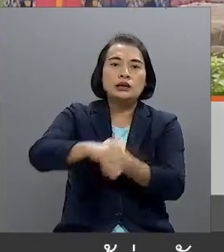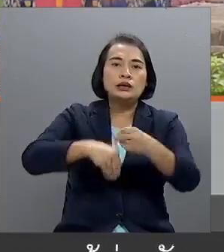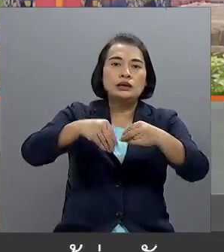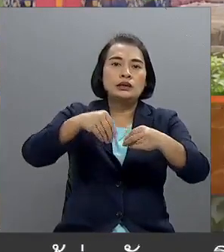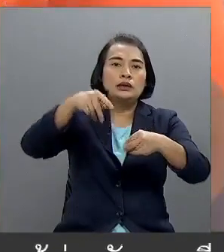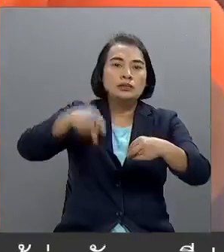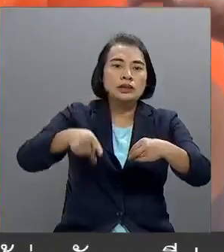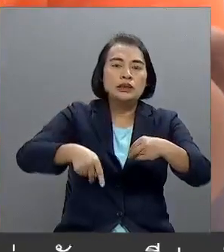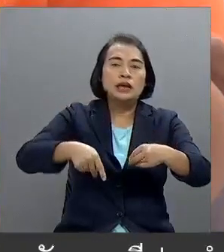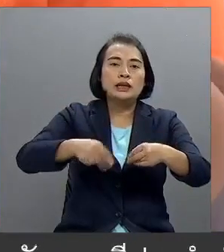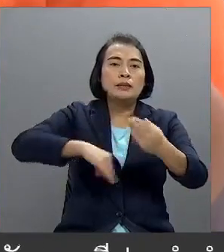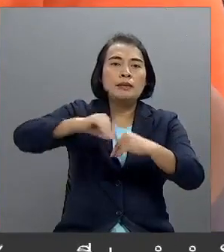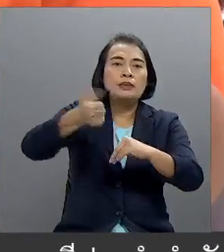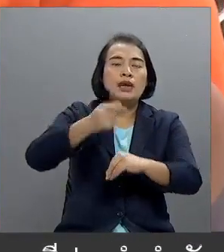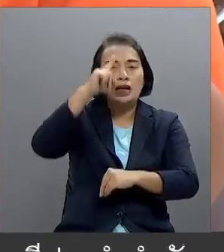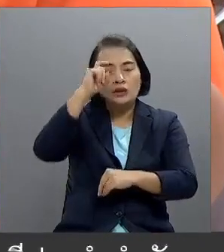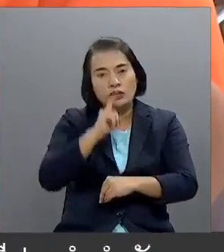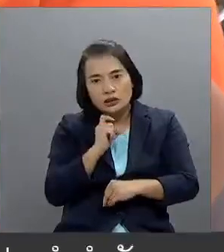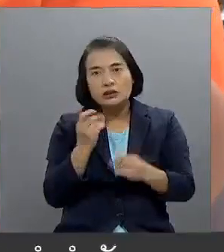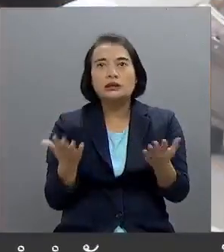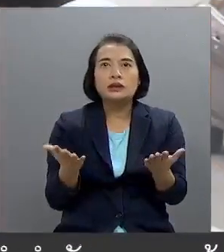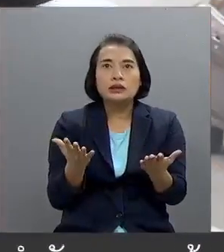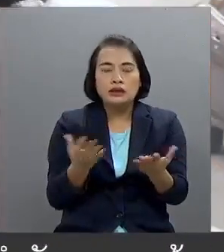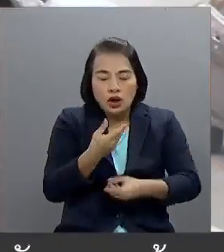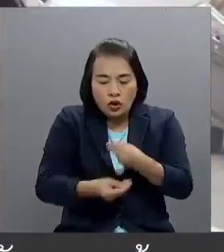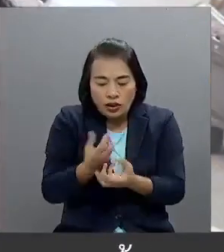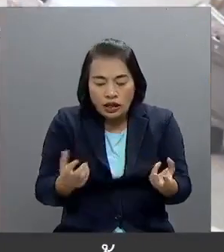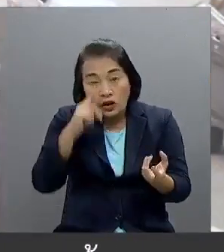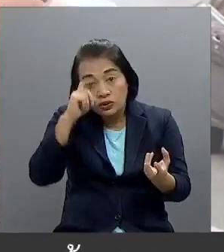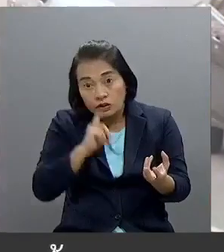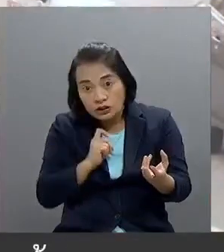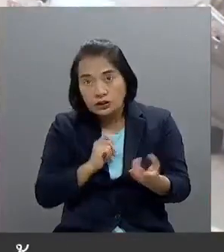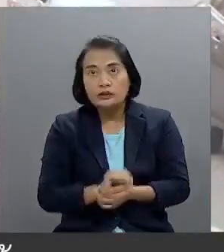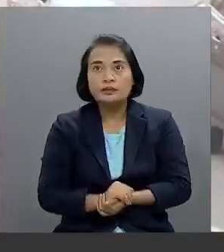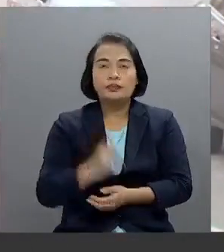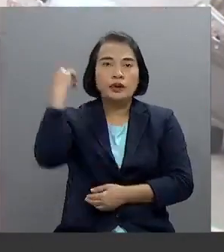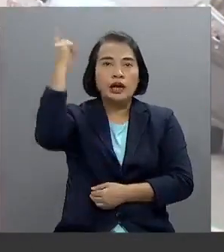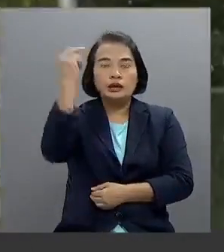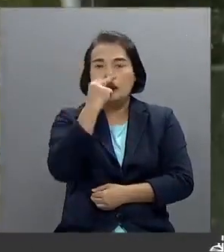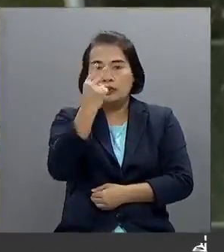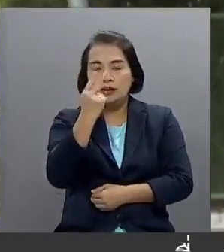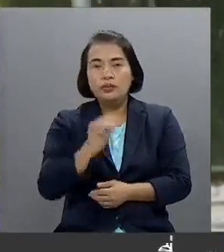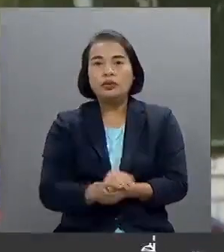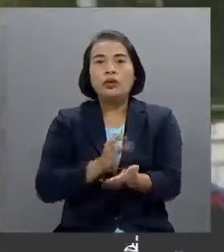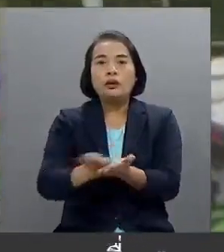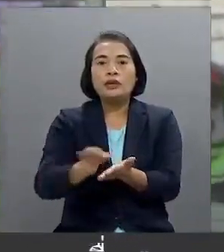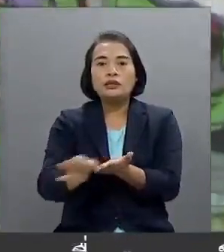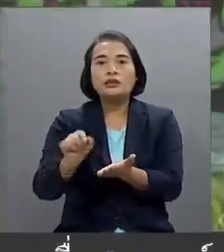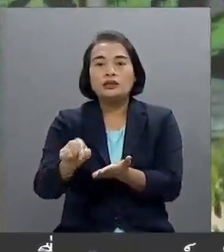ร์อาทิตย์เราจะมีการออกมาขายของให้นักท่องเที่ยวมาชมภาพแล้วมาซื้อมาจับจ่ายใช้สอย